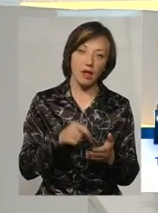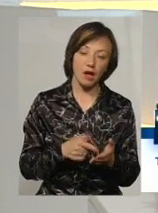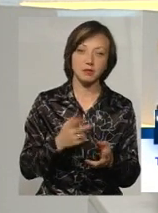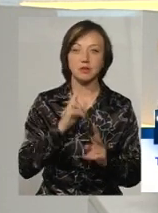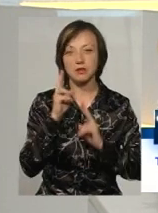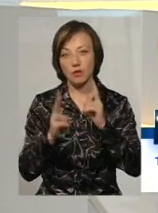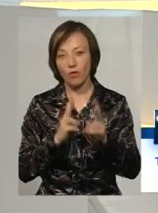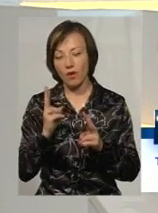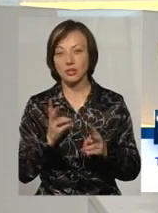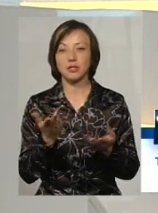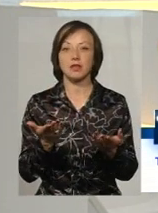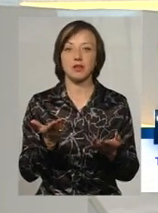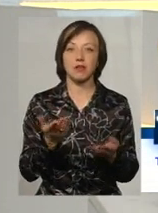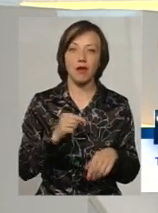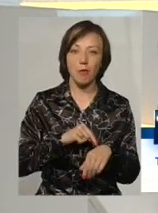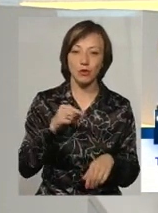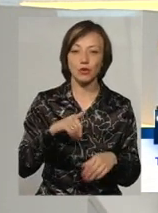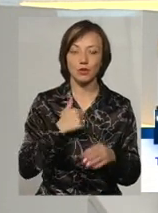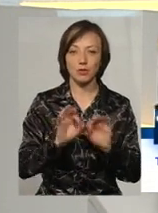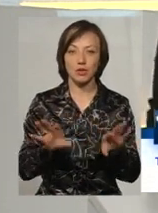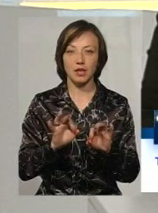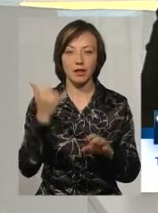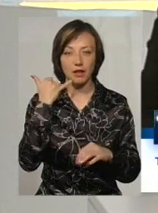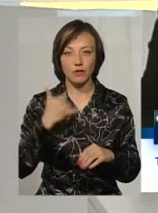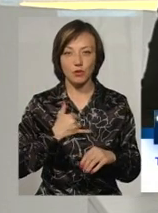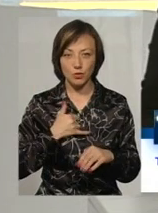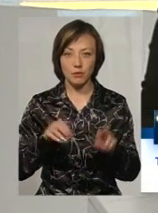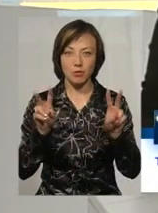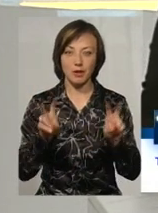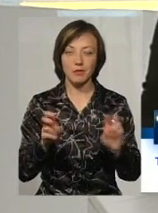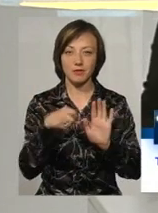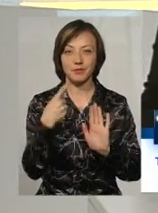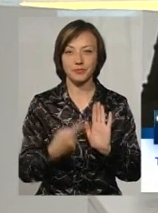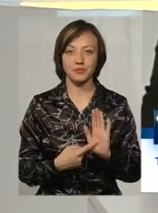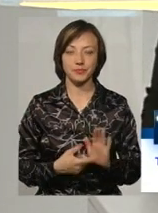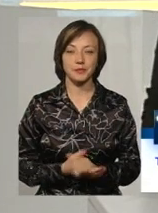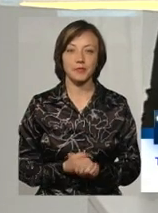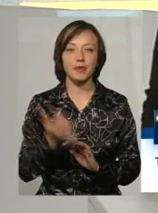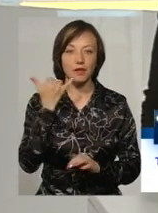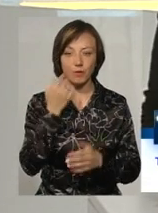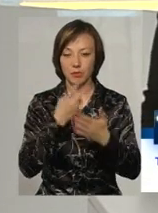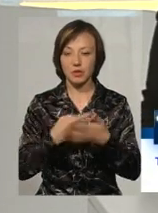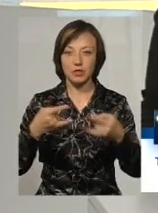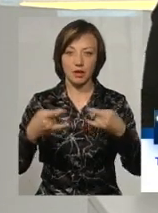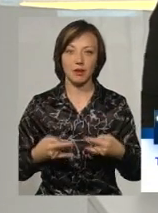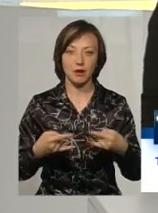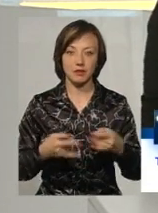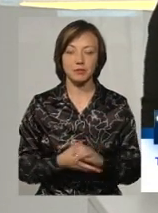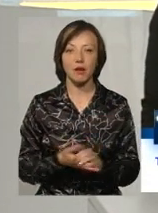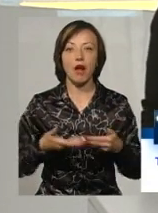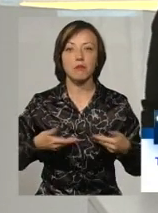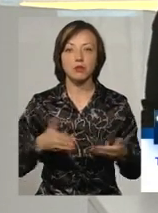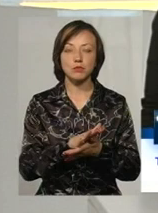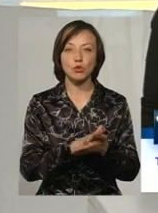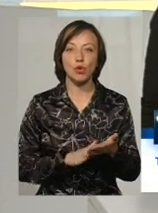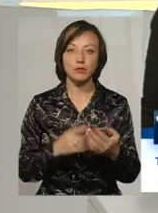якісь емоції, чимось хочете поділитись, телефонуйте по темі, задавайте питання. Телефон бачите на ваших екранах. А ми продовжимо